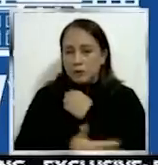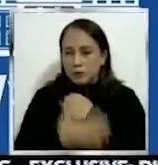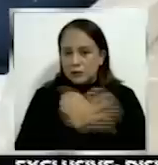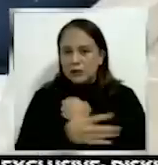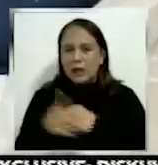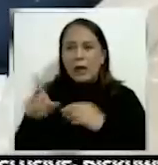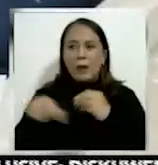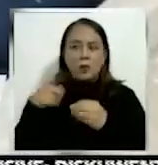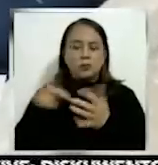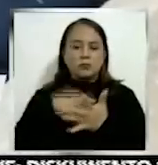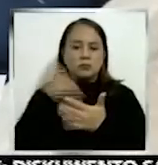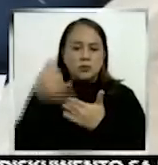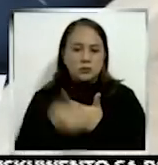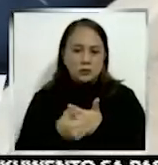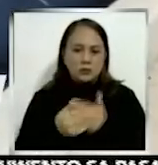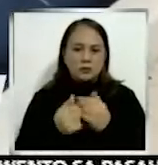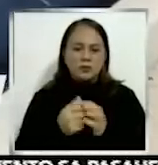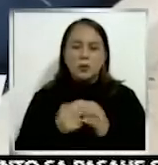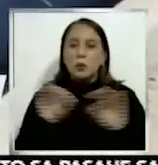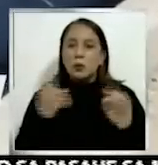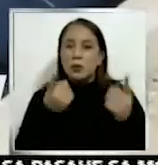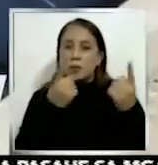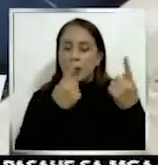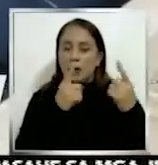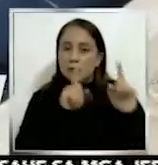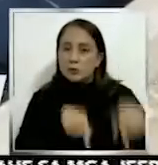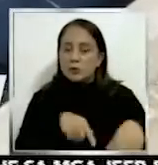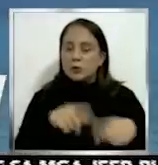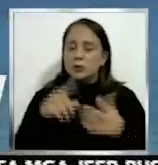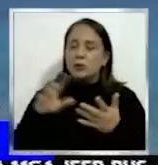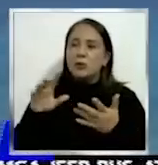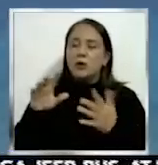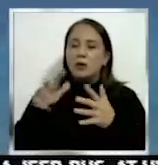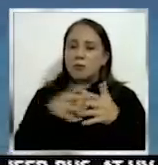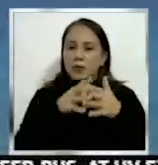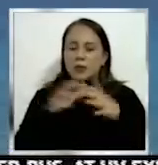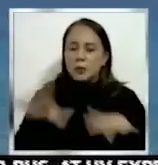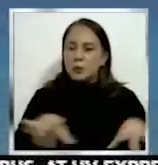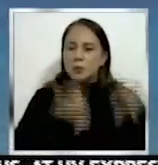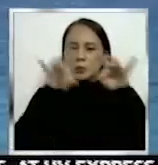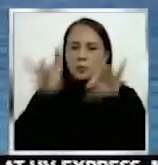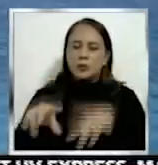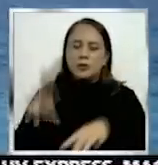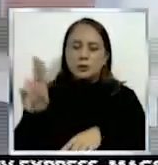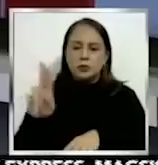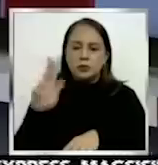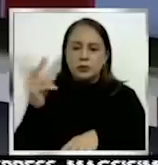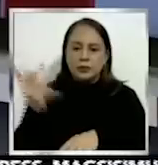proyekto. Wala pang sagot niya ng Amerika, Australia at UK.